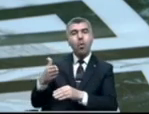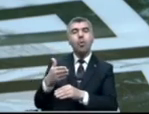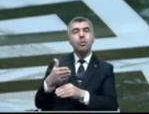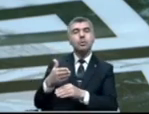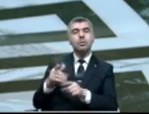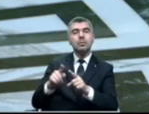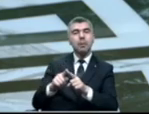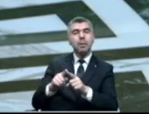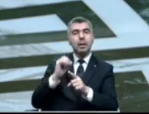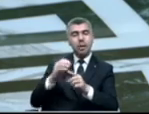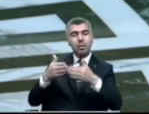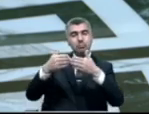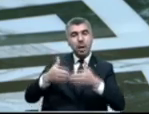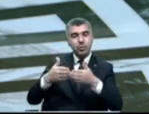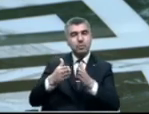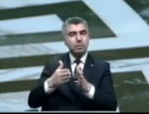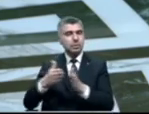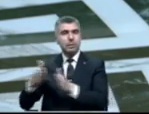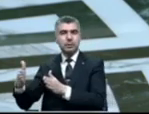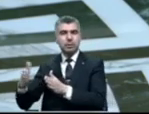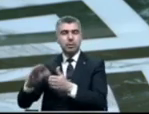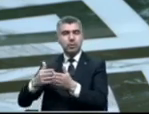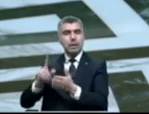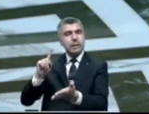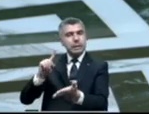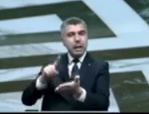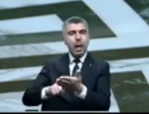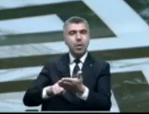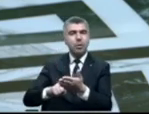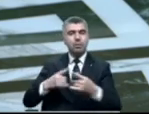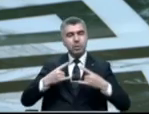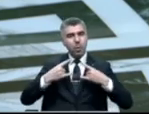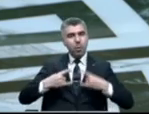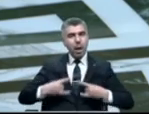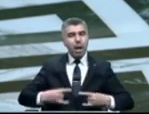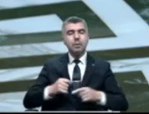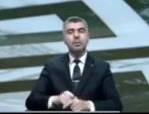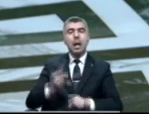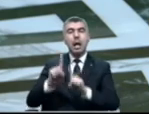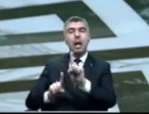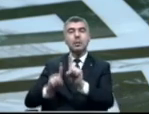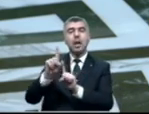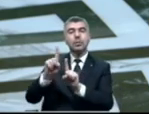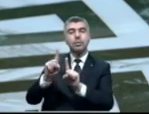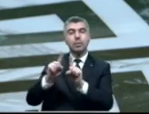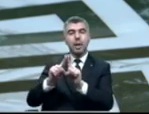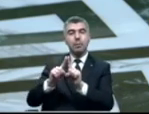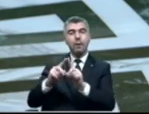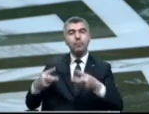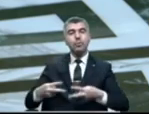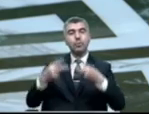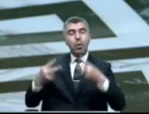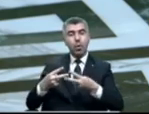خارج الموانئ، وكتوفر على جميع التجهيزات الضرورية للسلامة الصحية. إنجاز 11 سوق للسمك من